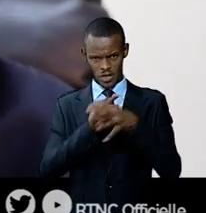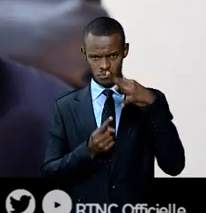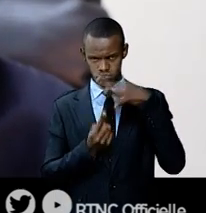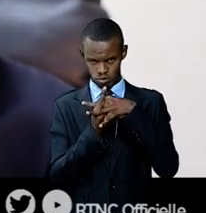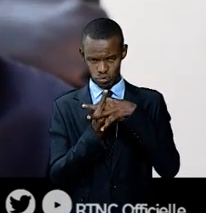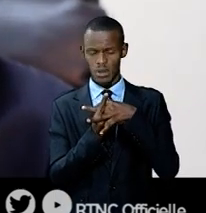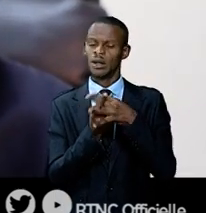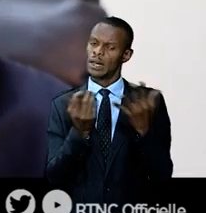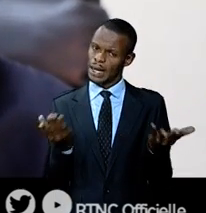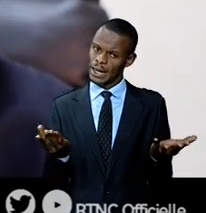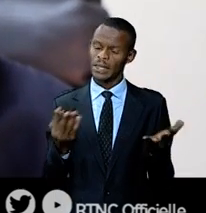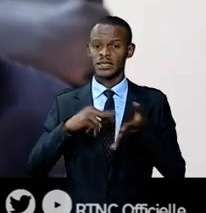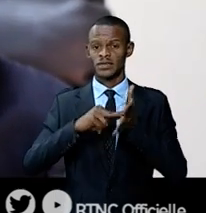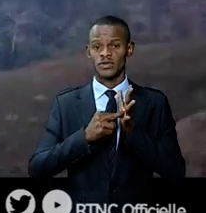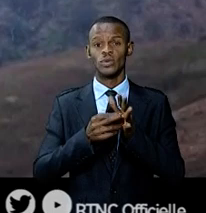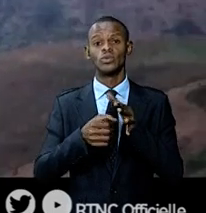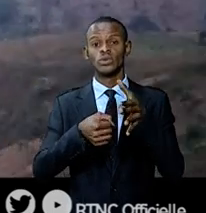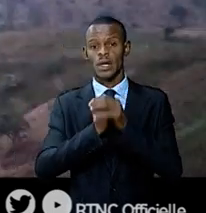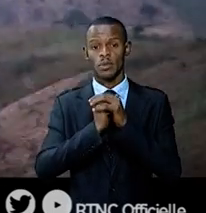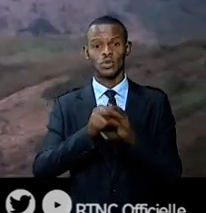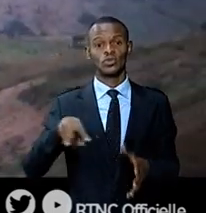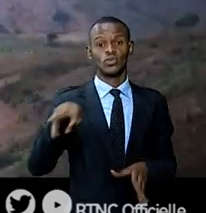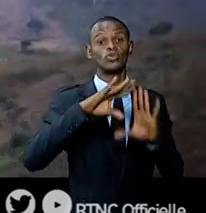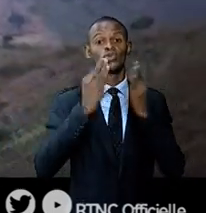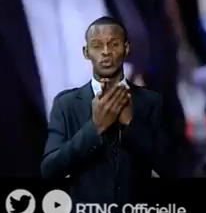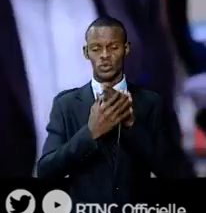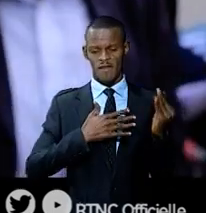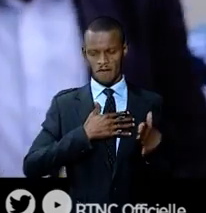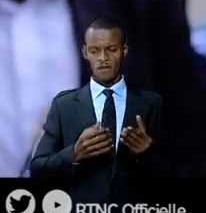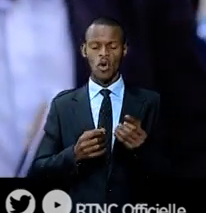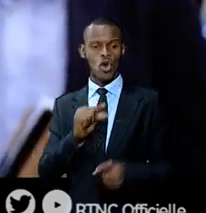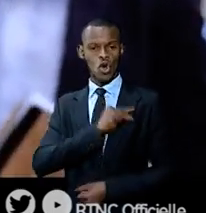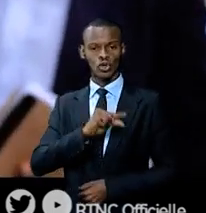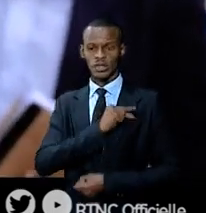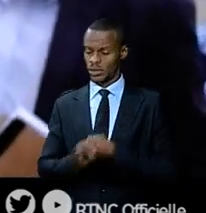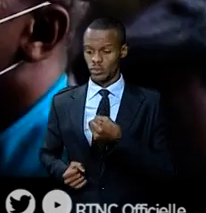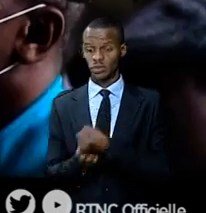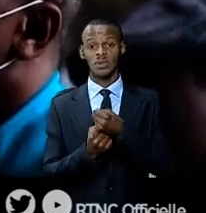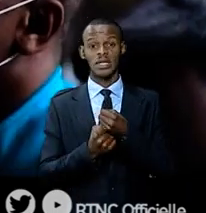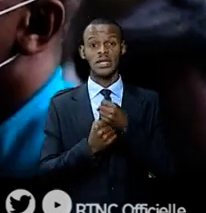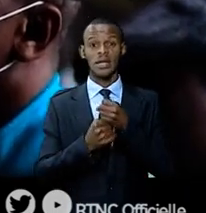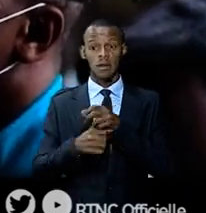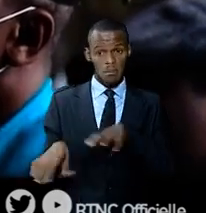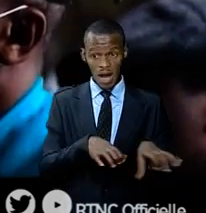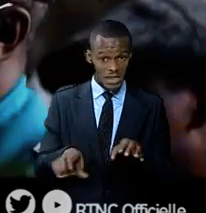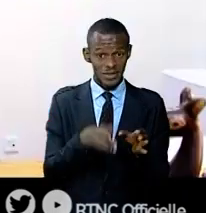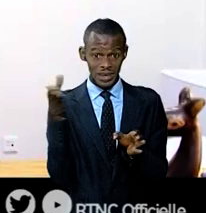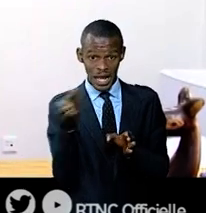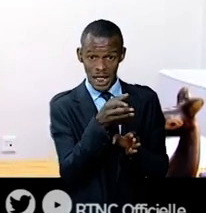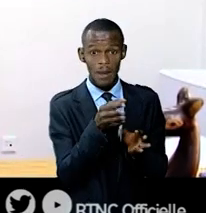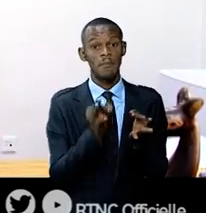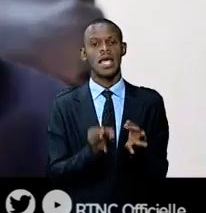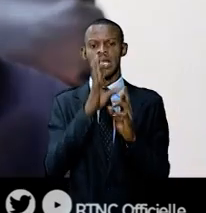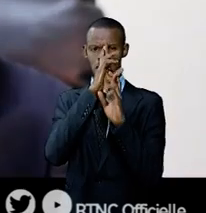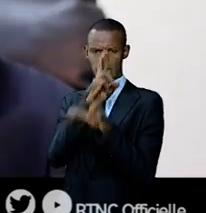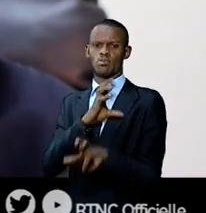la conscience de tous dans le cadre de la relance de nos activités dans le respect des mesures et gestes barrières.